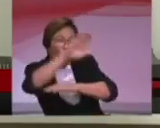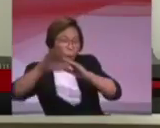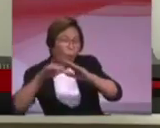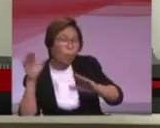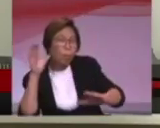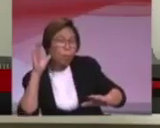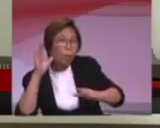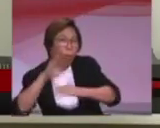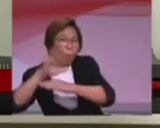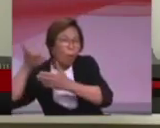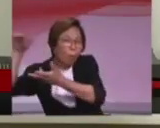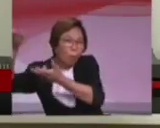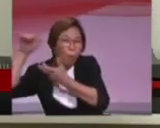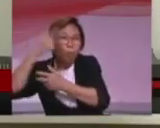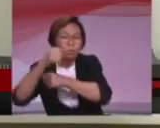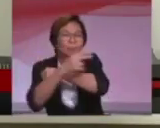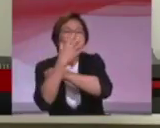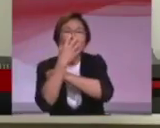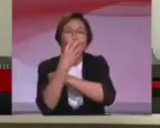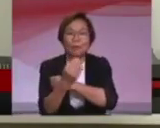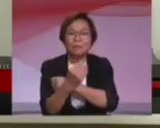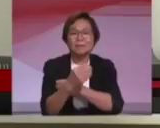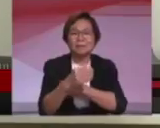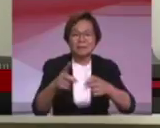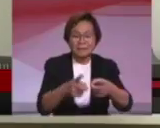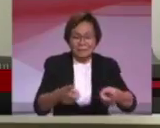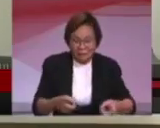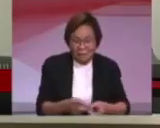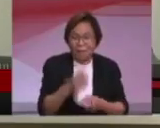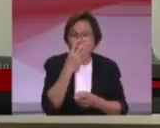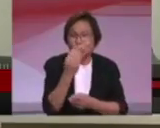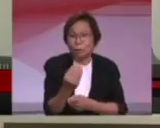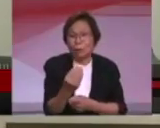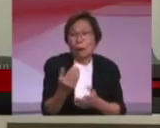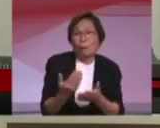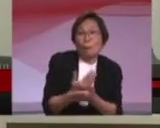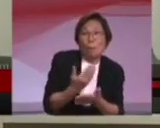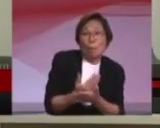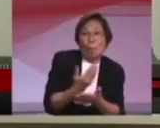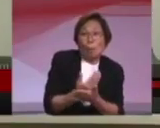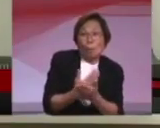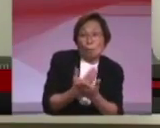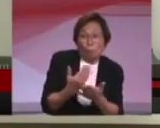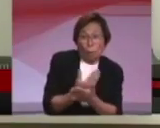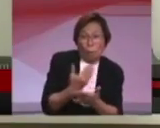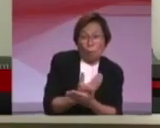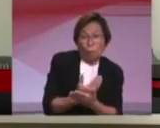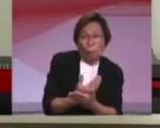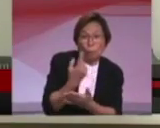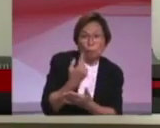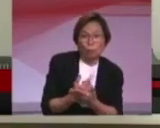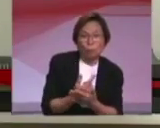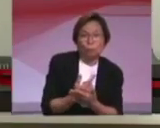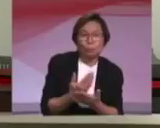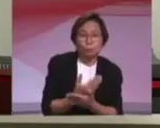untuk Seremban, untuk daerah Seremban. Ya, status terkini daerah Seremban. Selepas mendapat